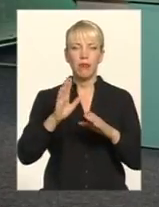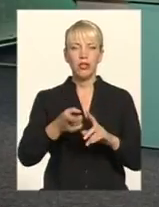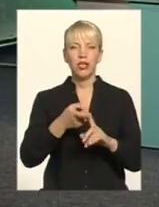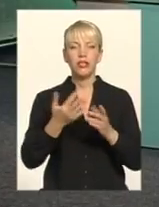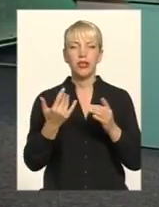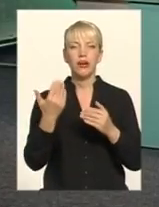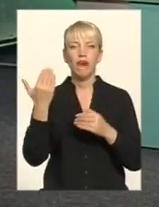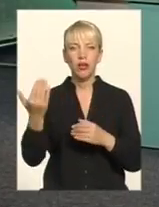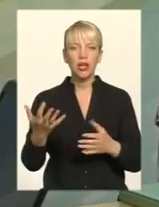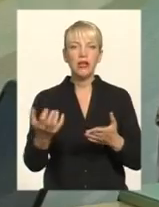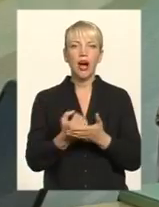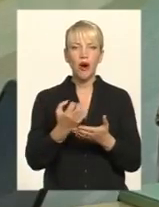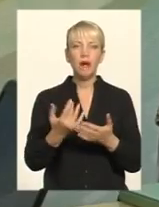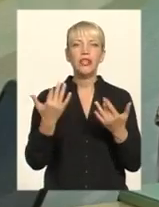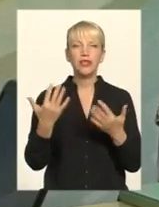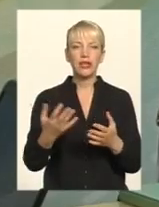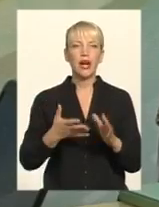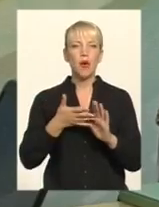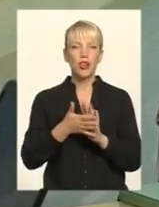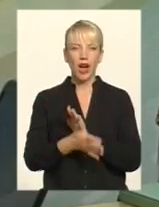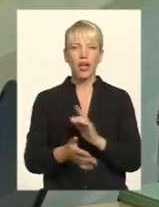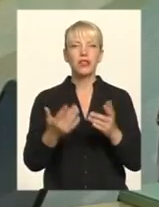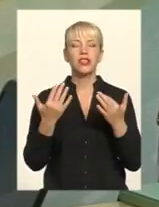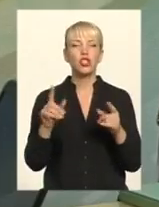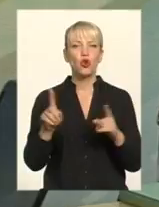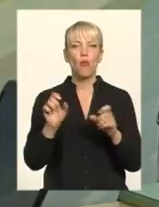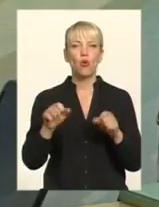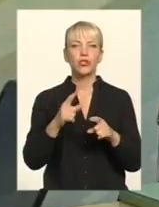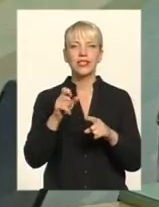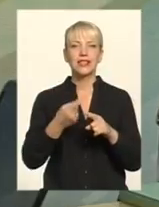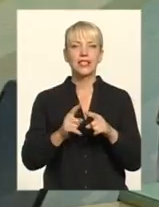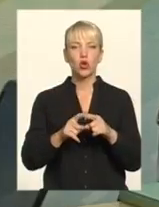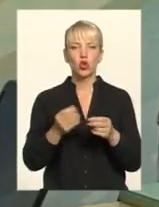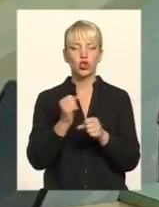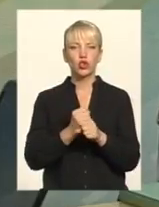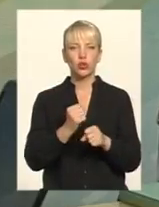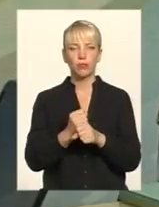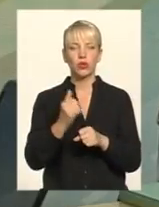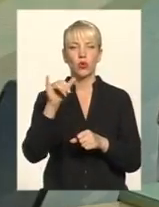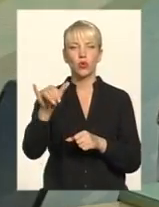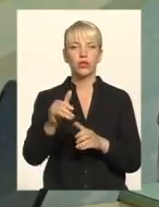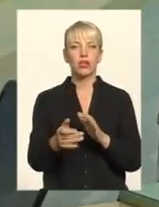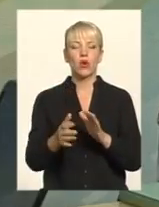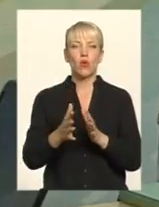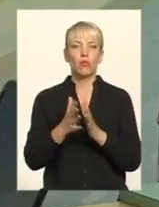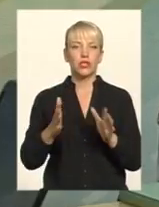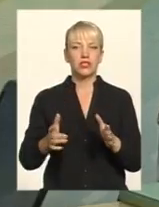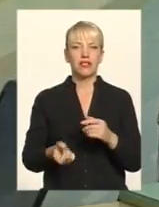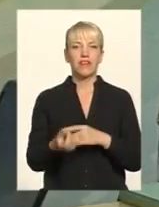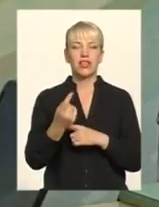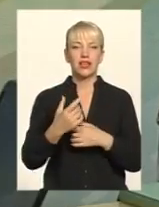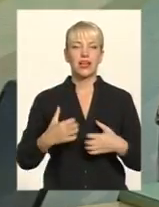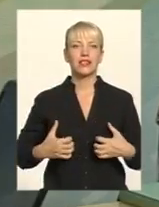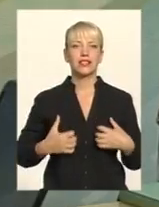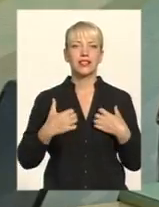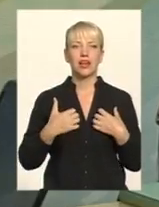і стільки зароблять, стільки потратять, і що вони можуть за ті гроші зробити, в них в більшості виникає страх перед тим об'єднанням, і